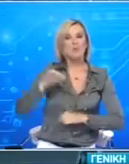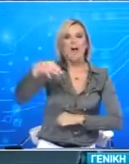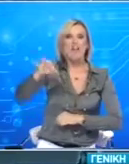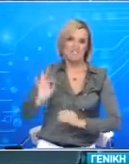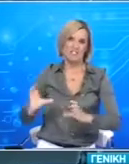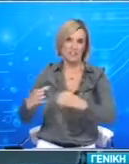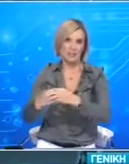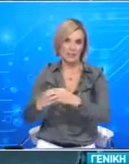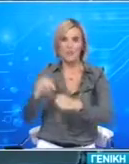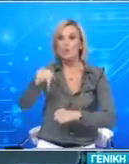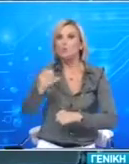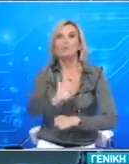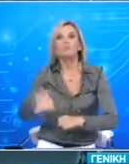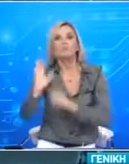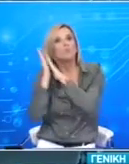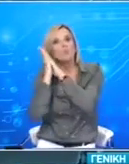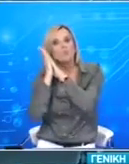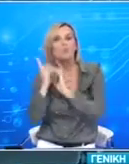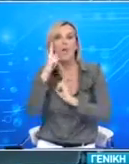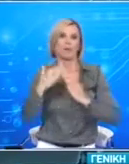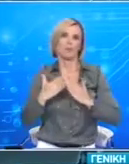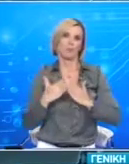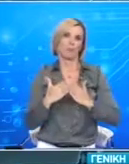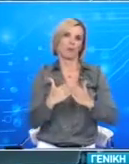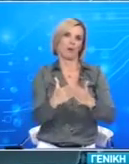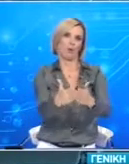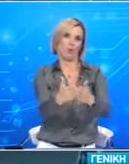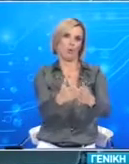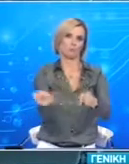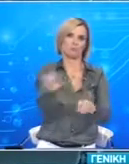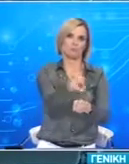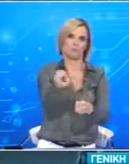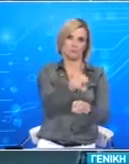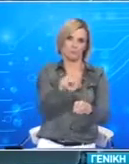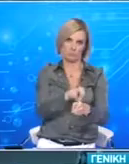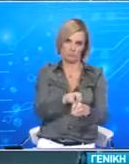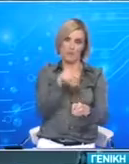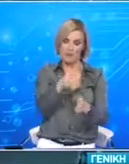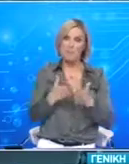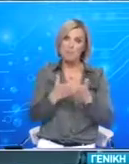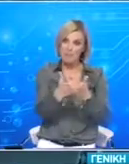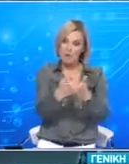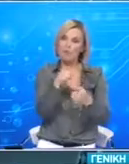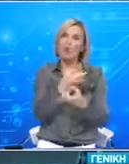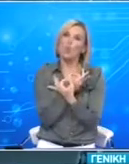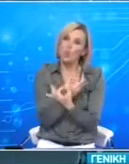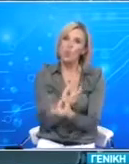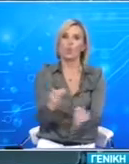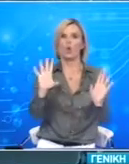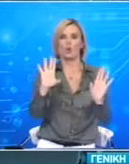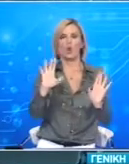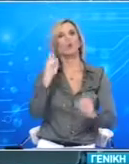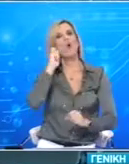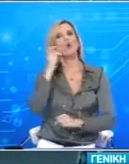διανυκτερεύσουν από σήμερα σε πλοίο που αναμένεται να καταπλέψει στο λιμάνι της Μυτιλίνης και το οποίο παραχωρεί δωρεάν η εταιρεία Blue